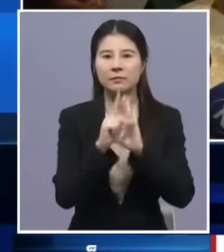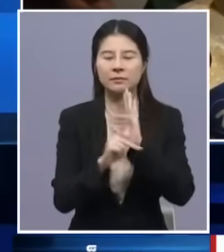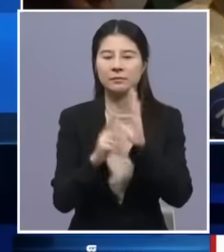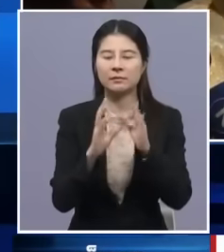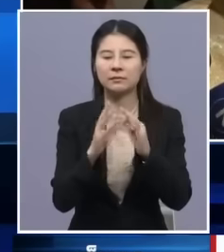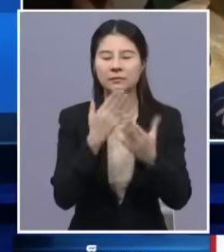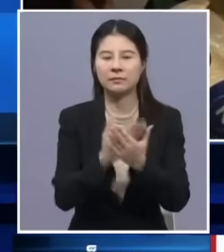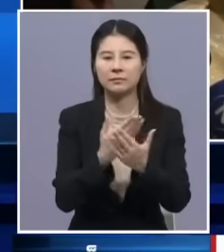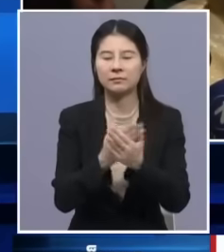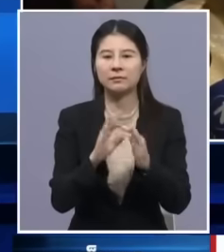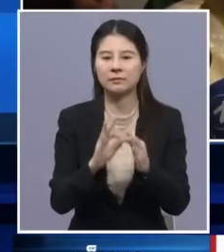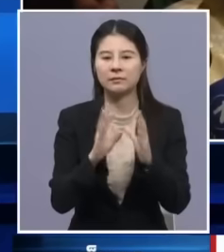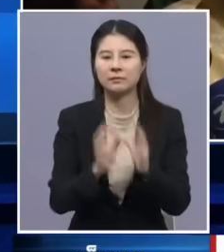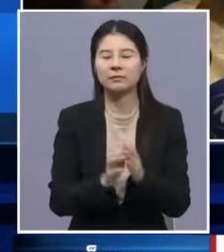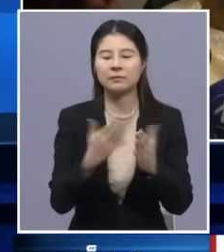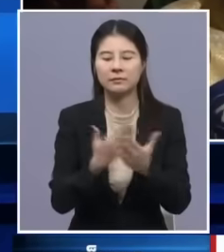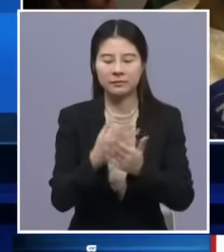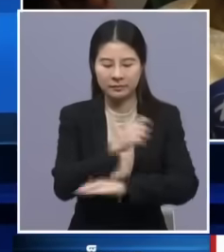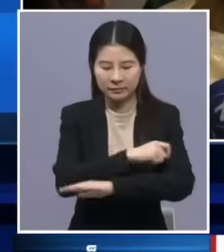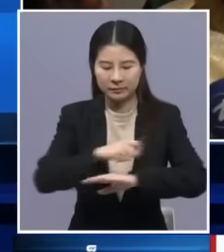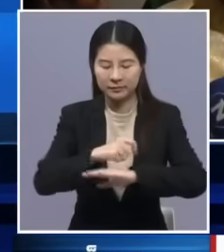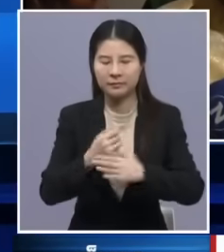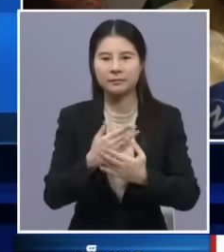งคลังกฎหมายวิธีการงบประมาณและกฎหม